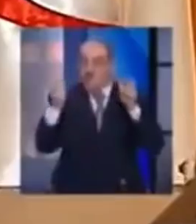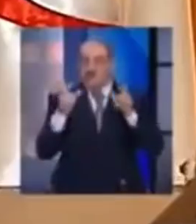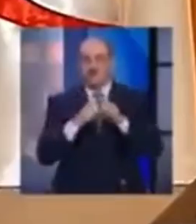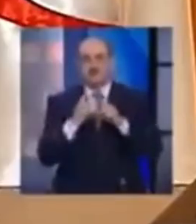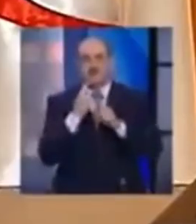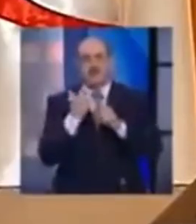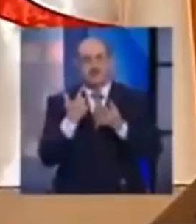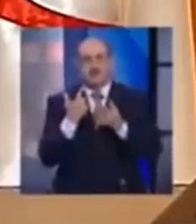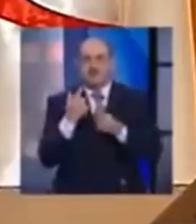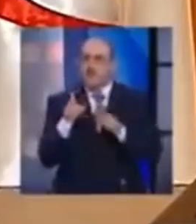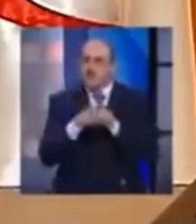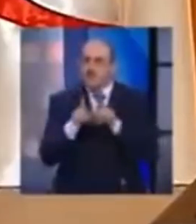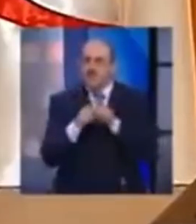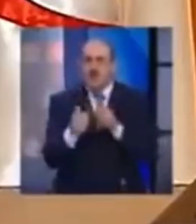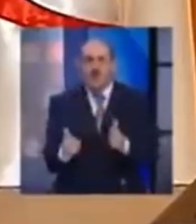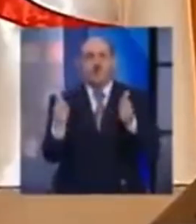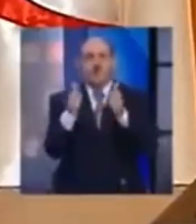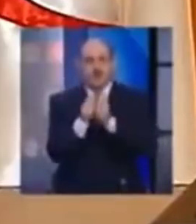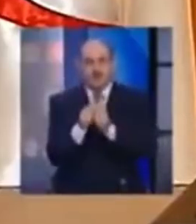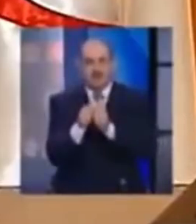خدنا معركة مع بعض